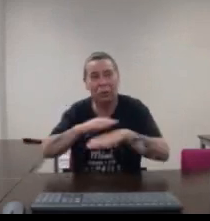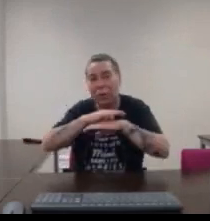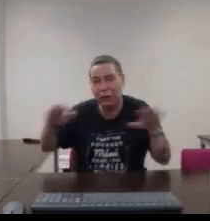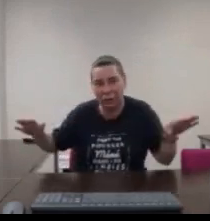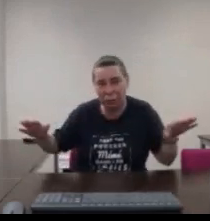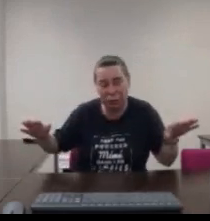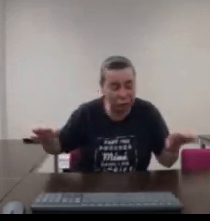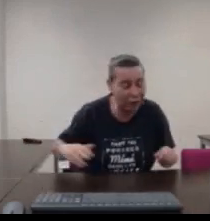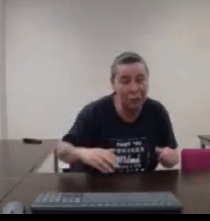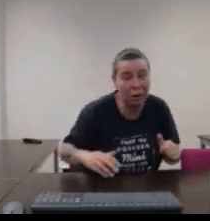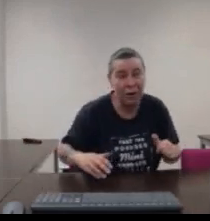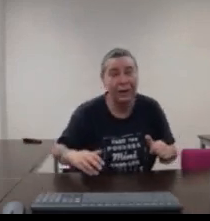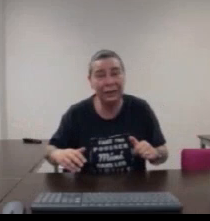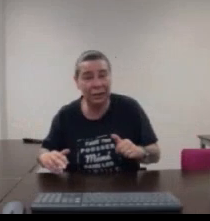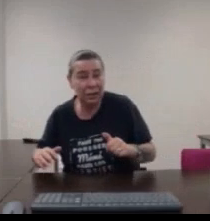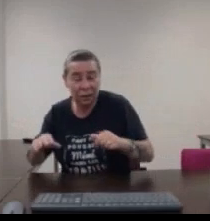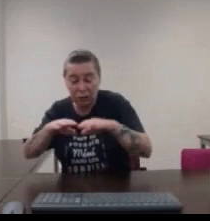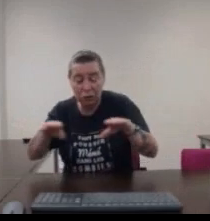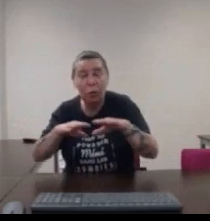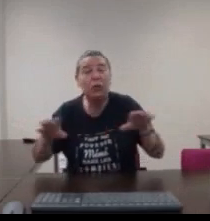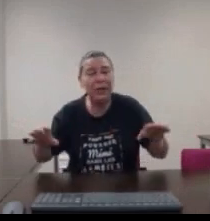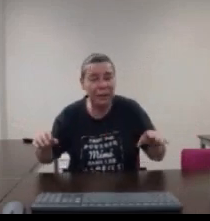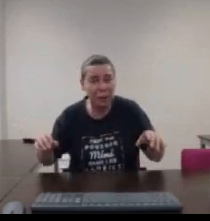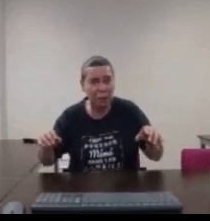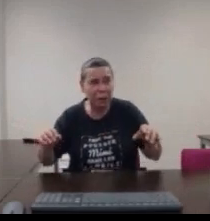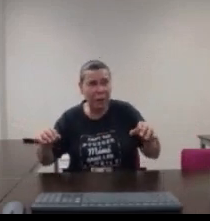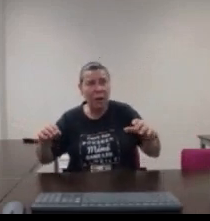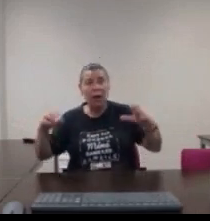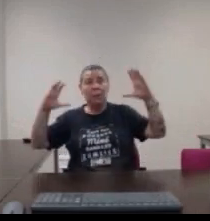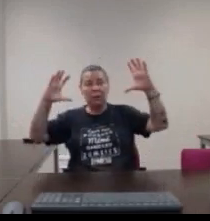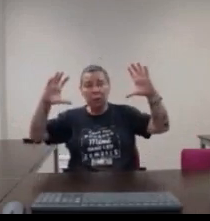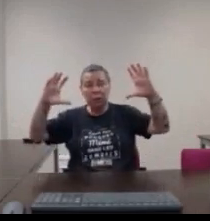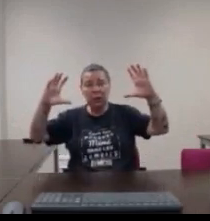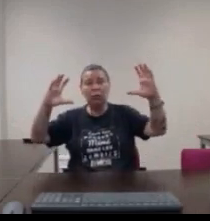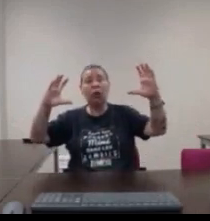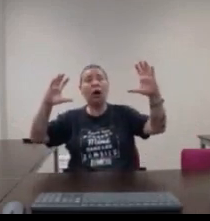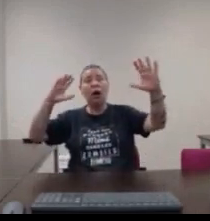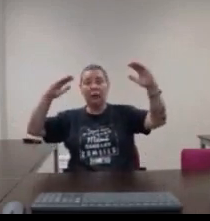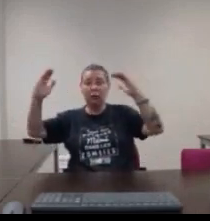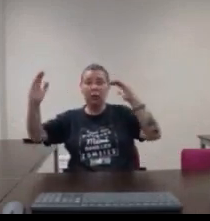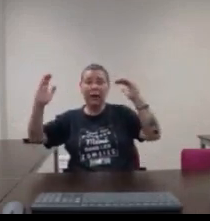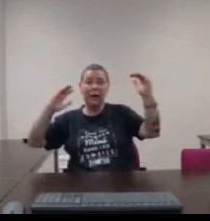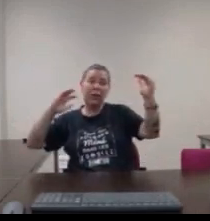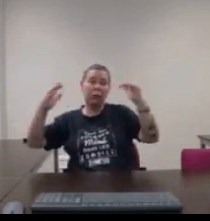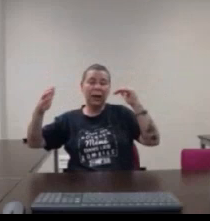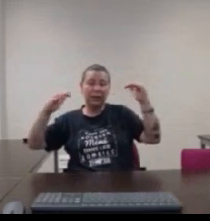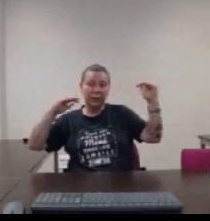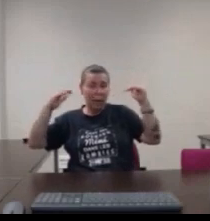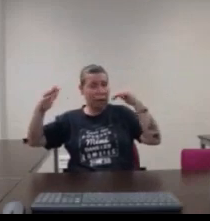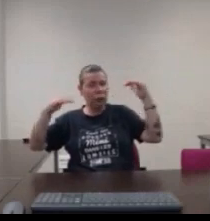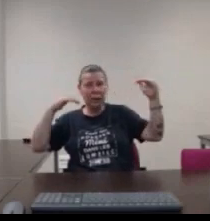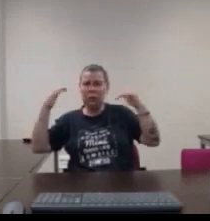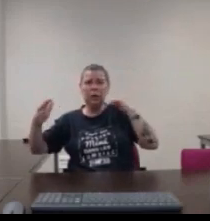marque, parce qu'au moins vous êtes sûr d'avoir de l'homogénéité par rapport à ça, mais c'est bien aussi de tendre à ce que le réglage des